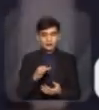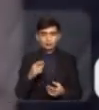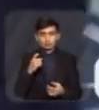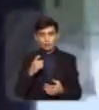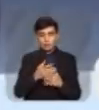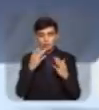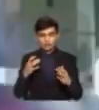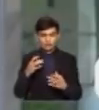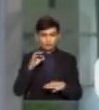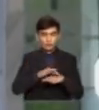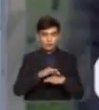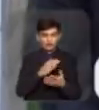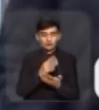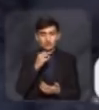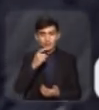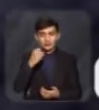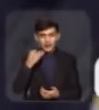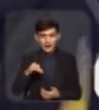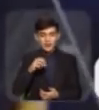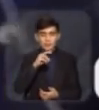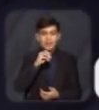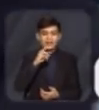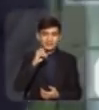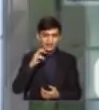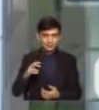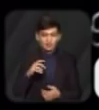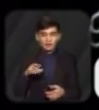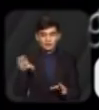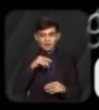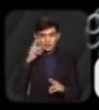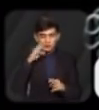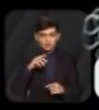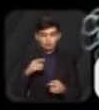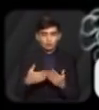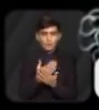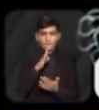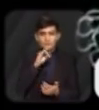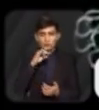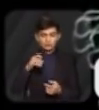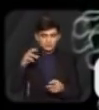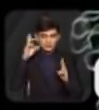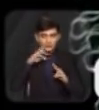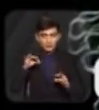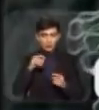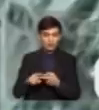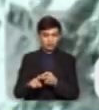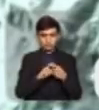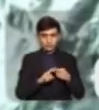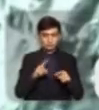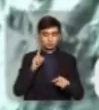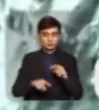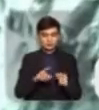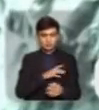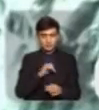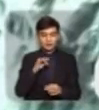в Пекине, Шанхае и в провинции Гуандун. До сих пор остается неизвестной природа нового вируса, источник заражения, все способы